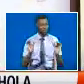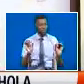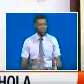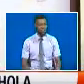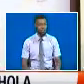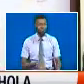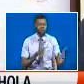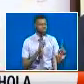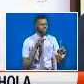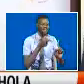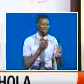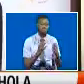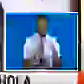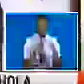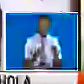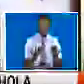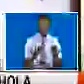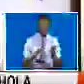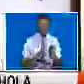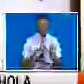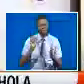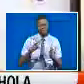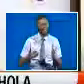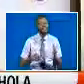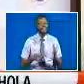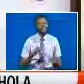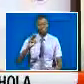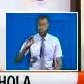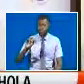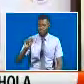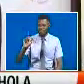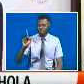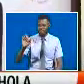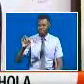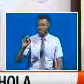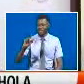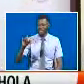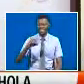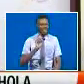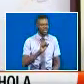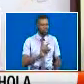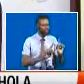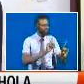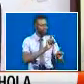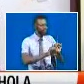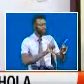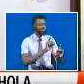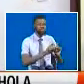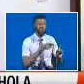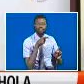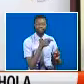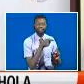would only come out if we were able to interview Mackenzie himself. We did not get to interview Mackenzie because he was not willing to